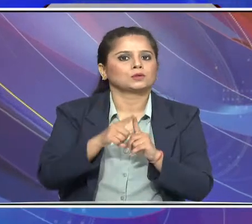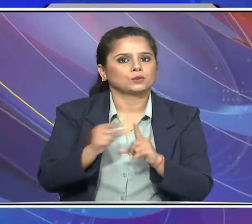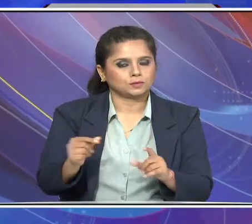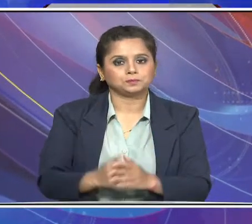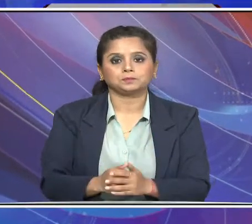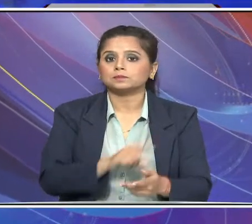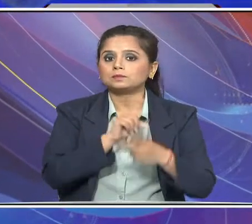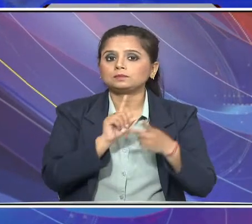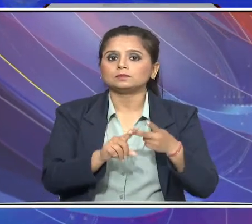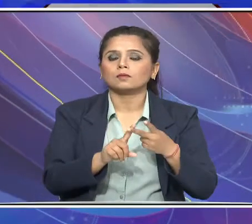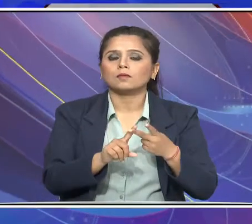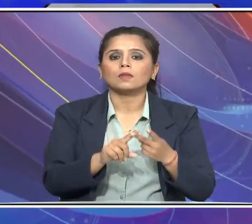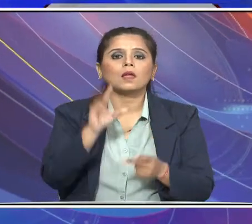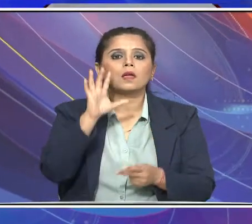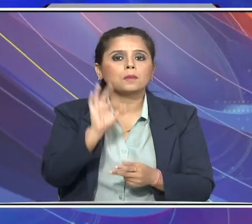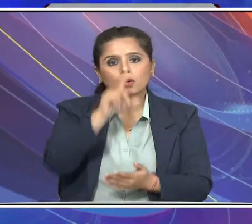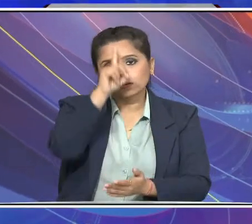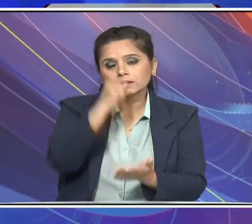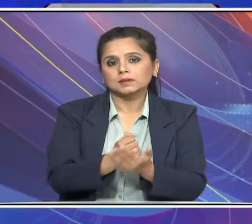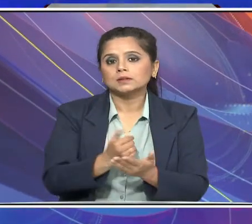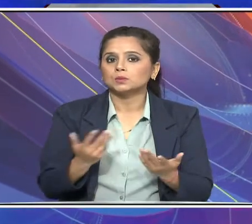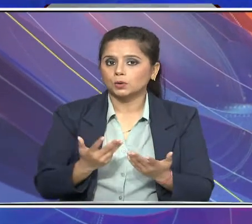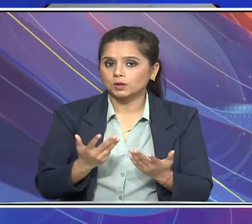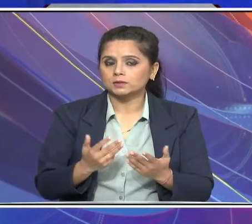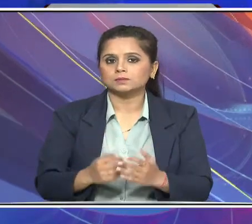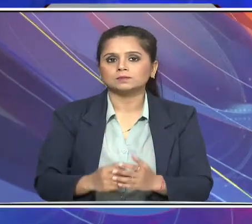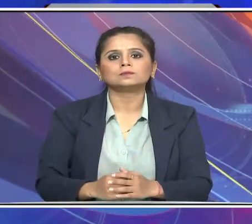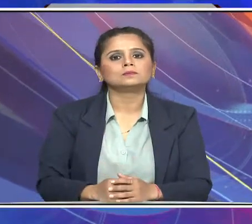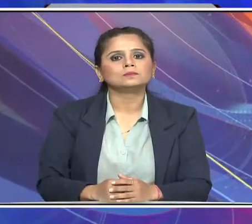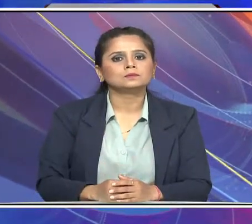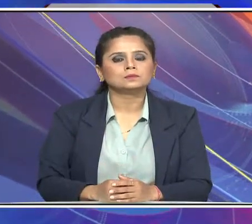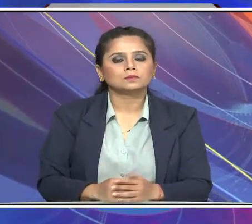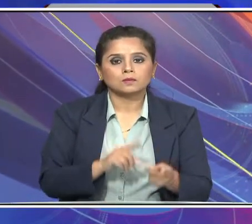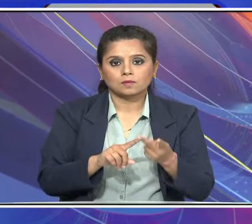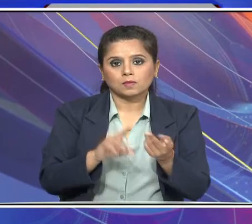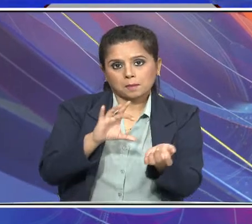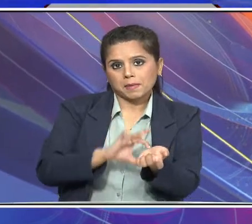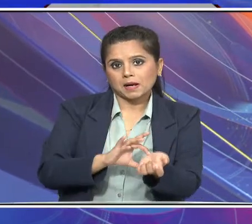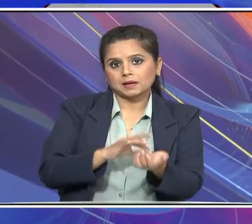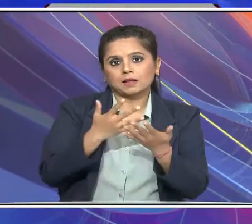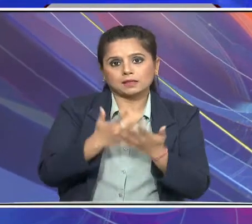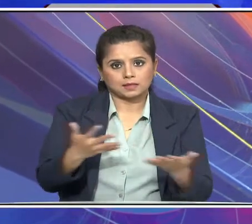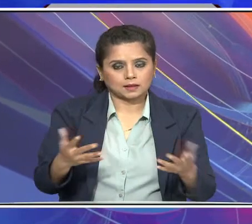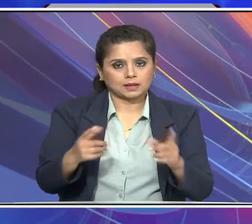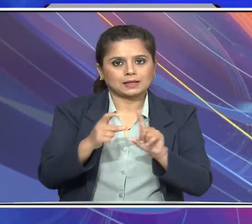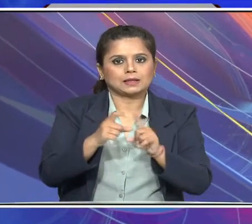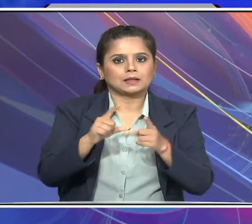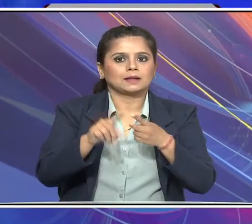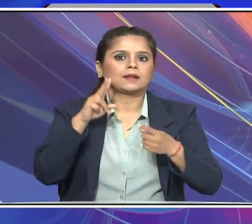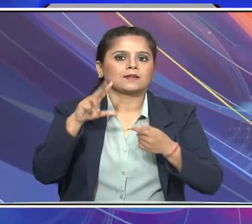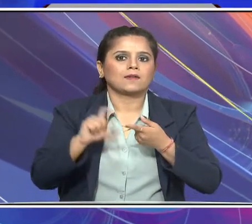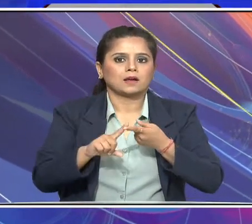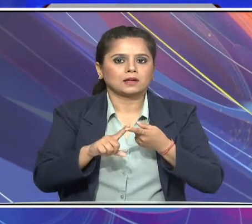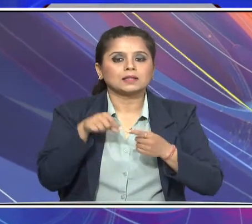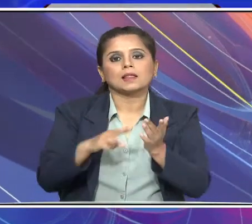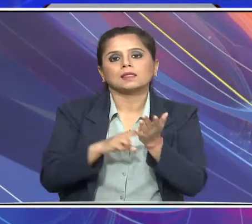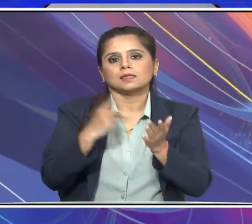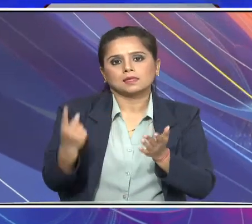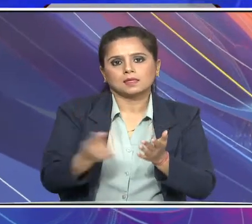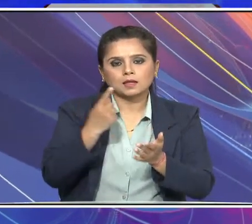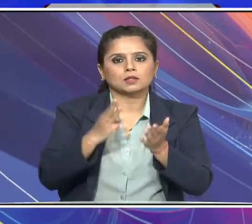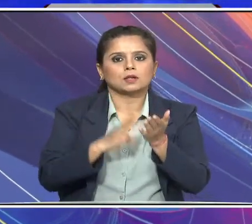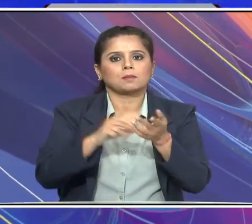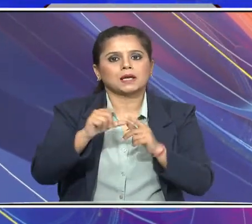दूसरा महत्वपूर्ण निर्णय हुआ है मेडिकल डिवाइस पॉलिसी नेशनल मेडिकल डिवाइस पॉलिसी